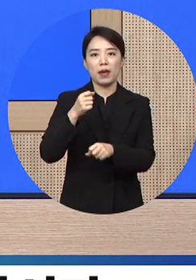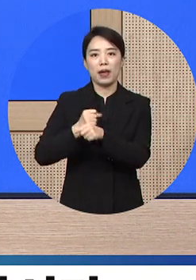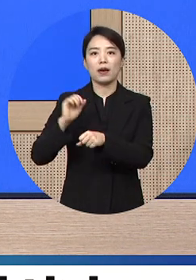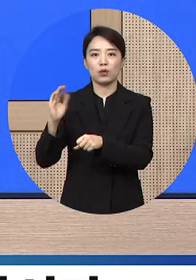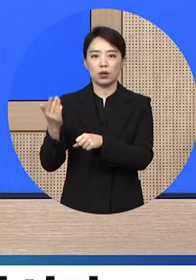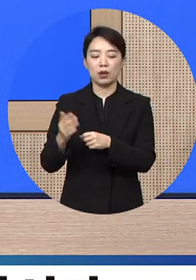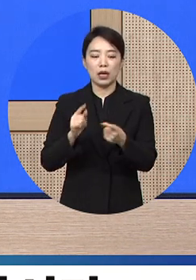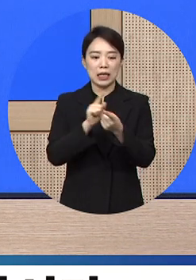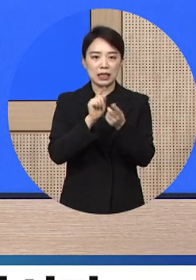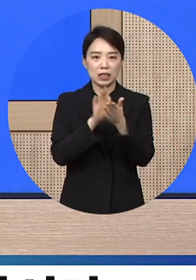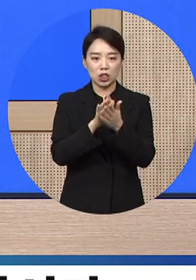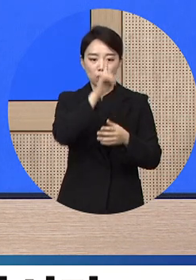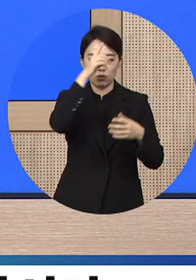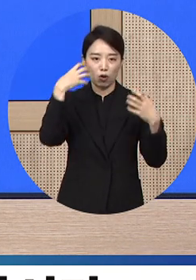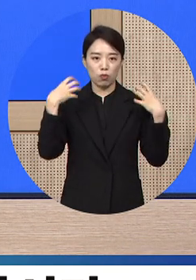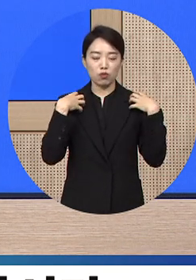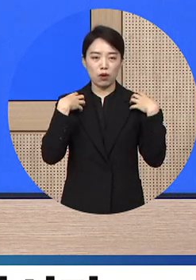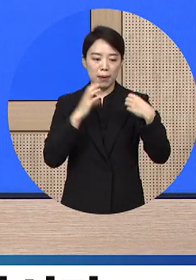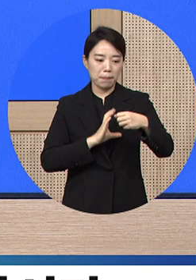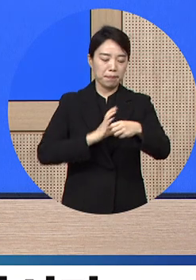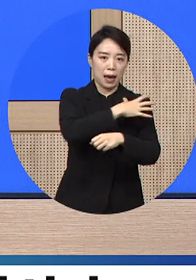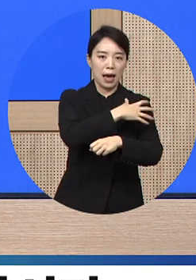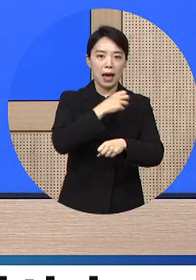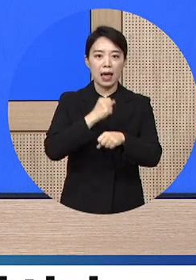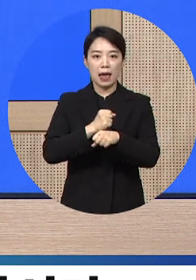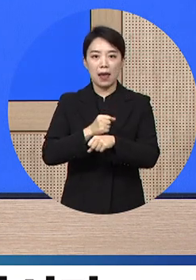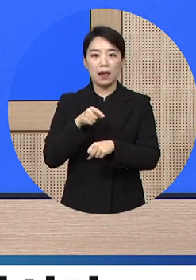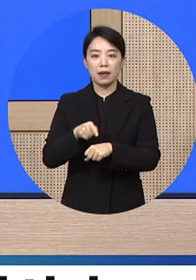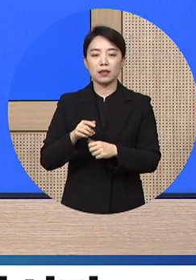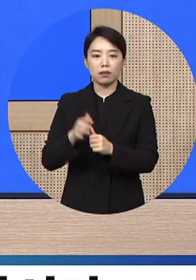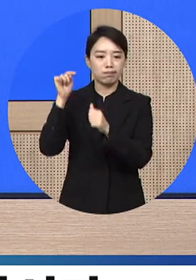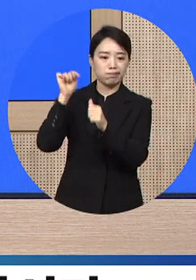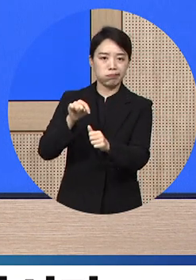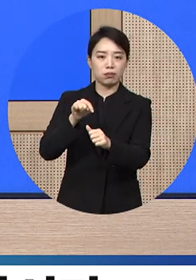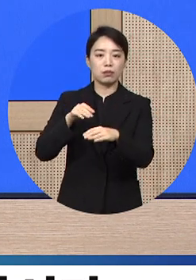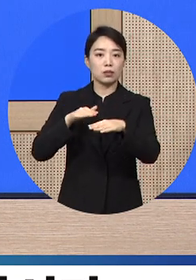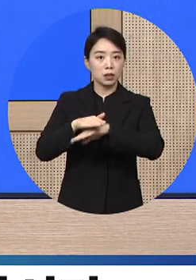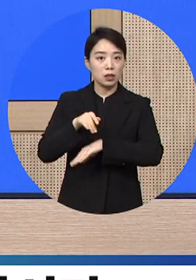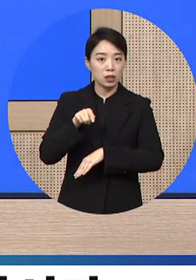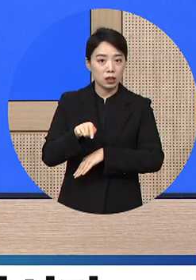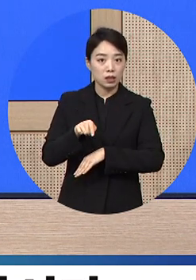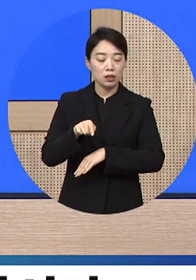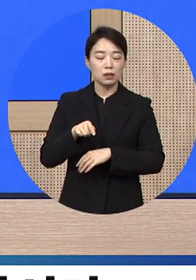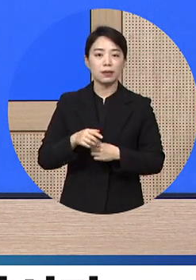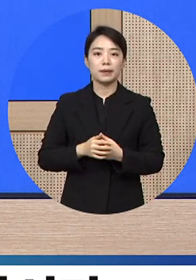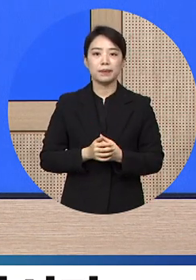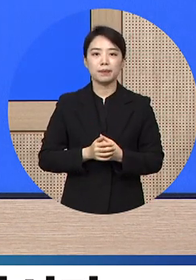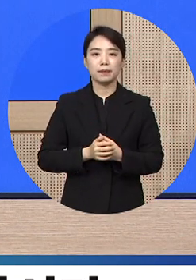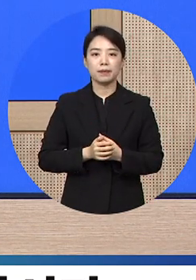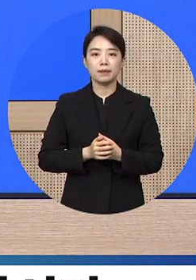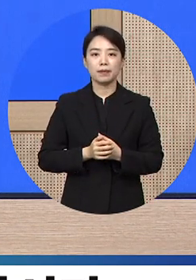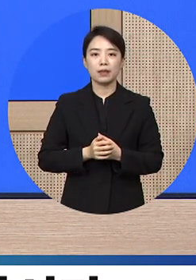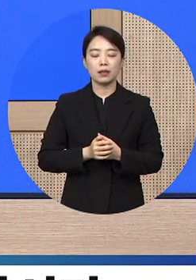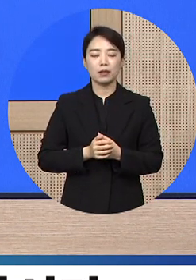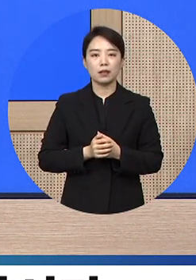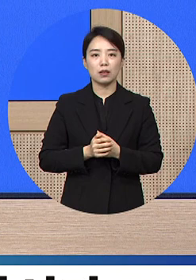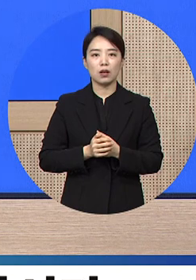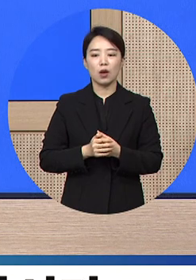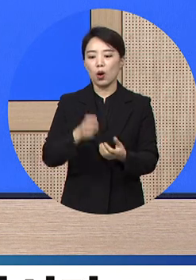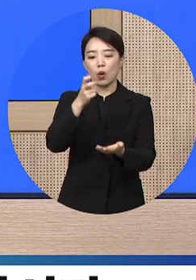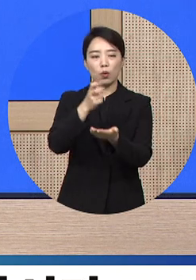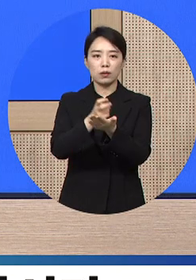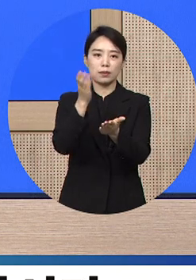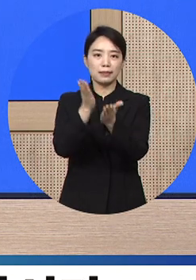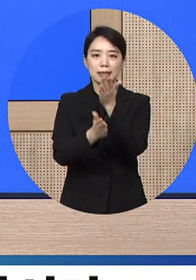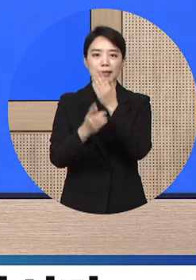정부가 어떤 공권력이나 또는 권위주의적인 의사결정 방법을 통해서 압력을 넣는 것은 시장의 원칙에